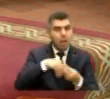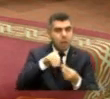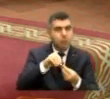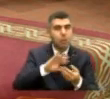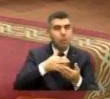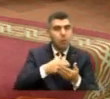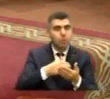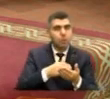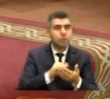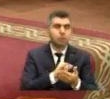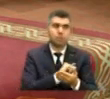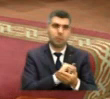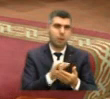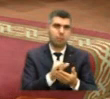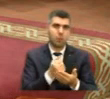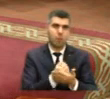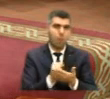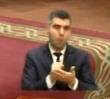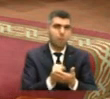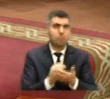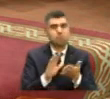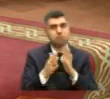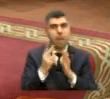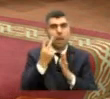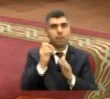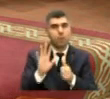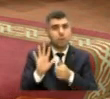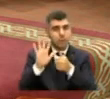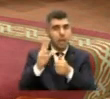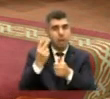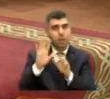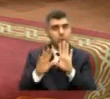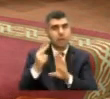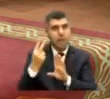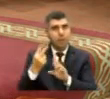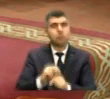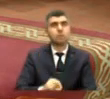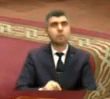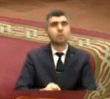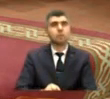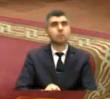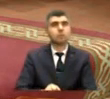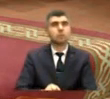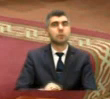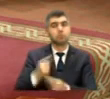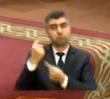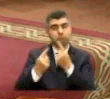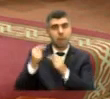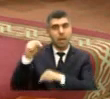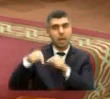المكتسبات. الوزارة استعانت ما بين 2006 و 2012 بعض يعني